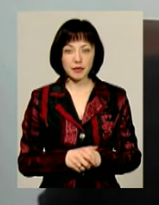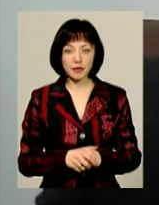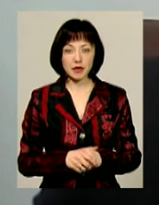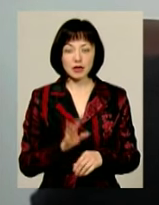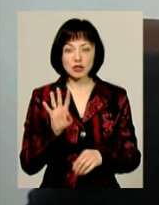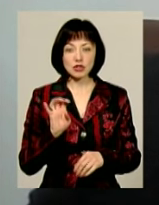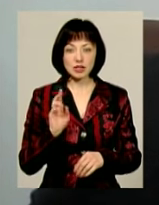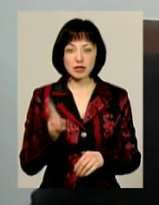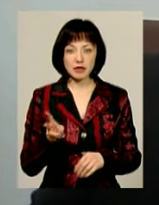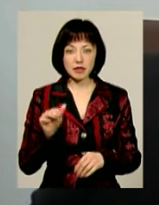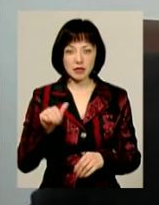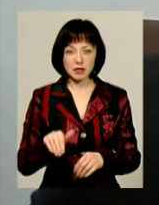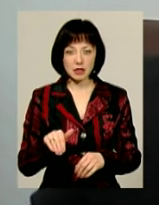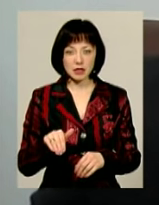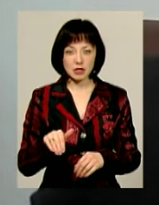420 тисяч